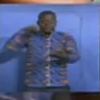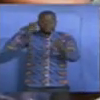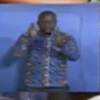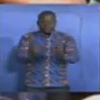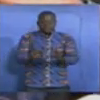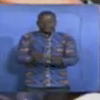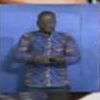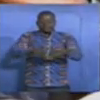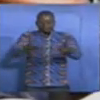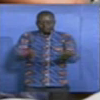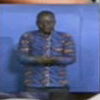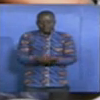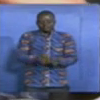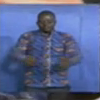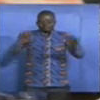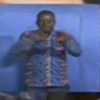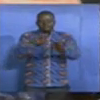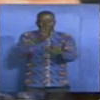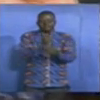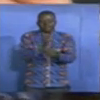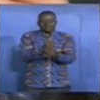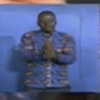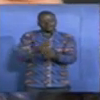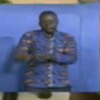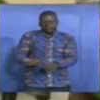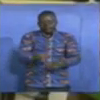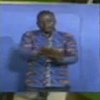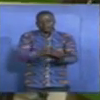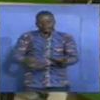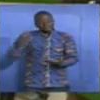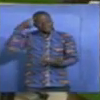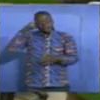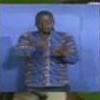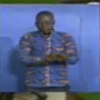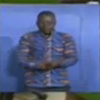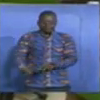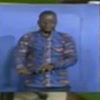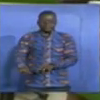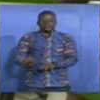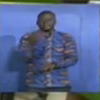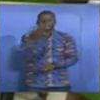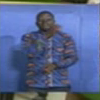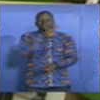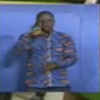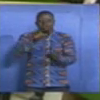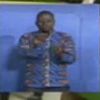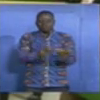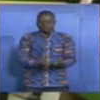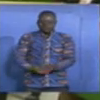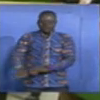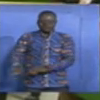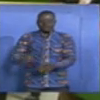ce travail personnel se fait à partir des ressources informatiques. Ces 500 ordinateurs ont coûté plus de